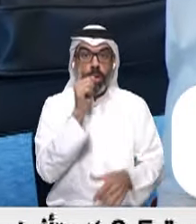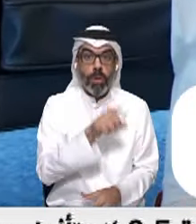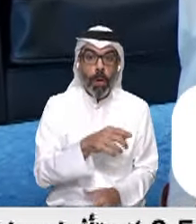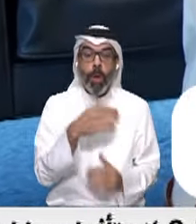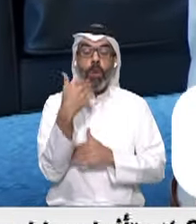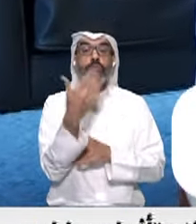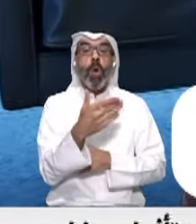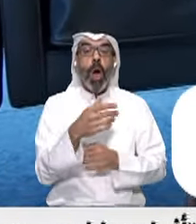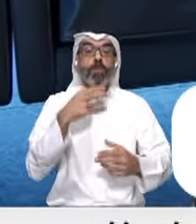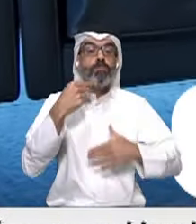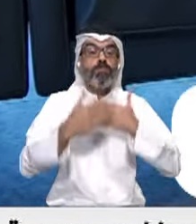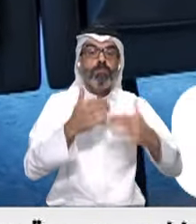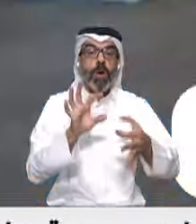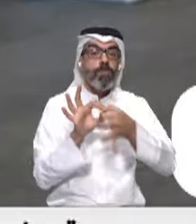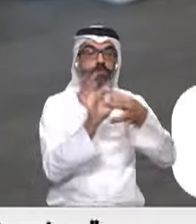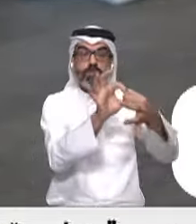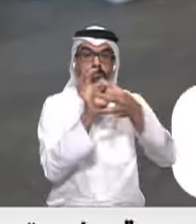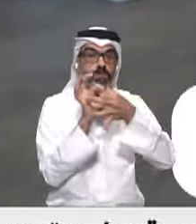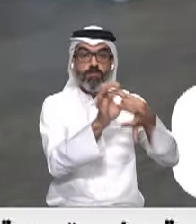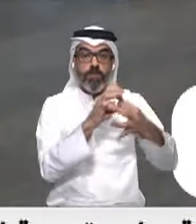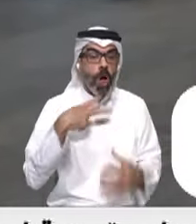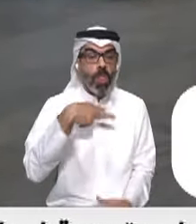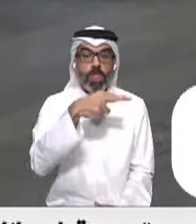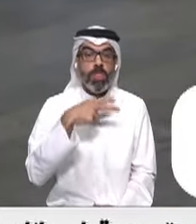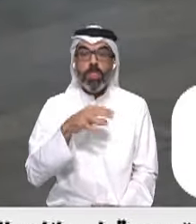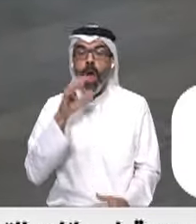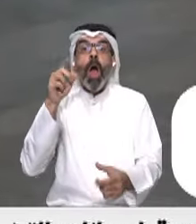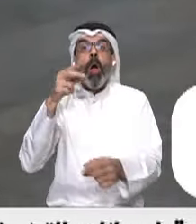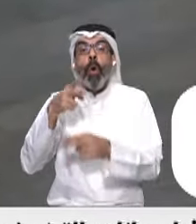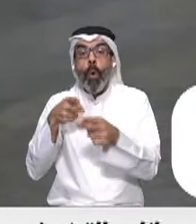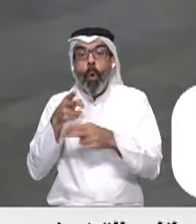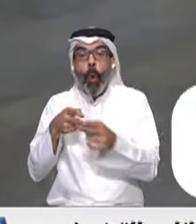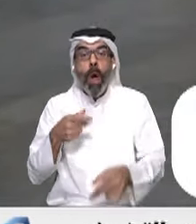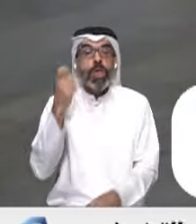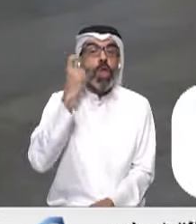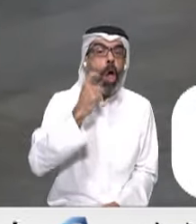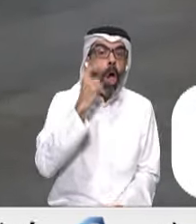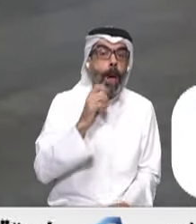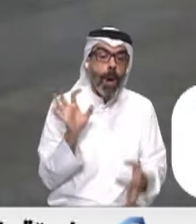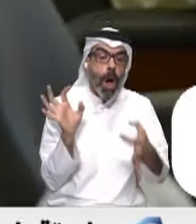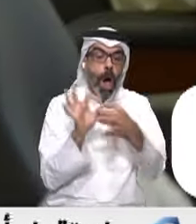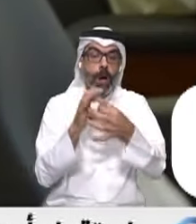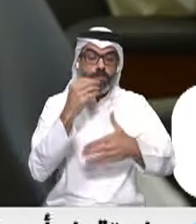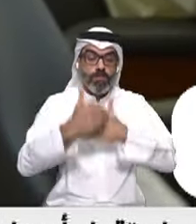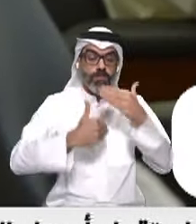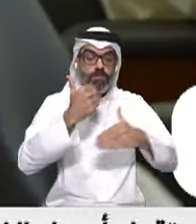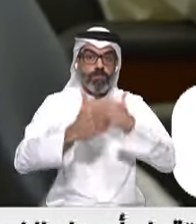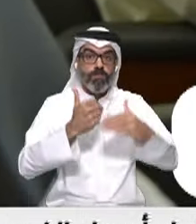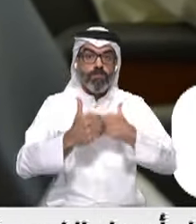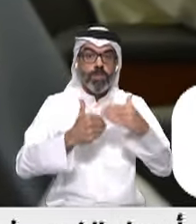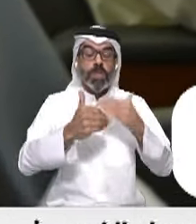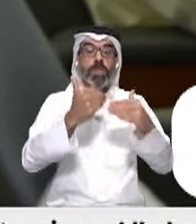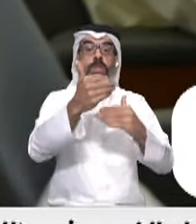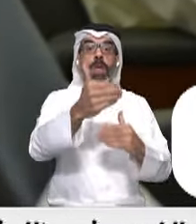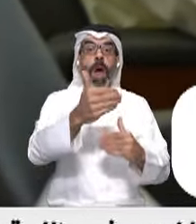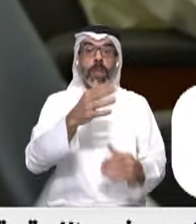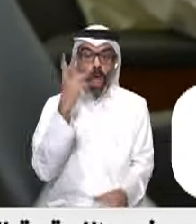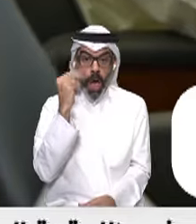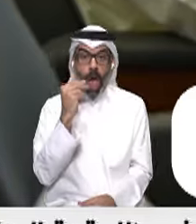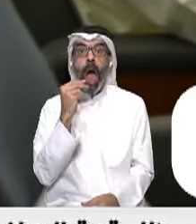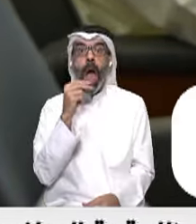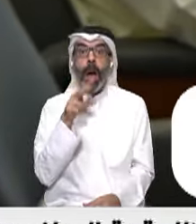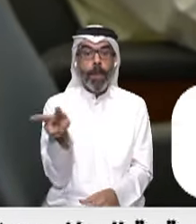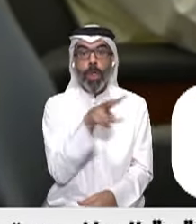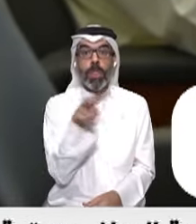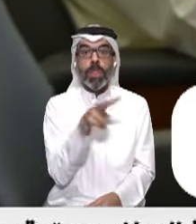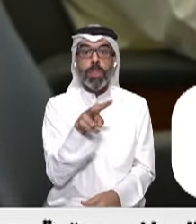استكمال لتعزيز العلاقات الثنائيه المتميزه بين البلدين ولتفعيل مستوى التعاون المشترك بين البلدين الشقيقين